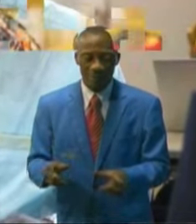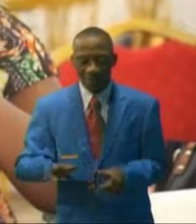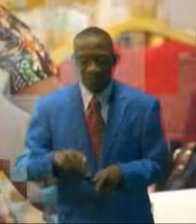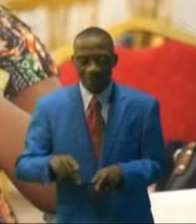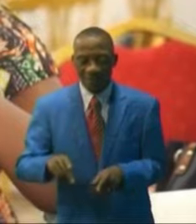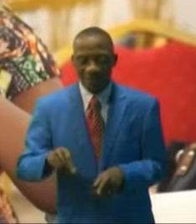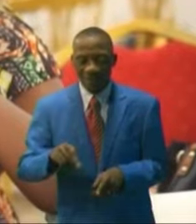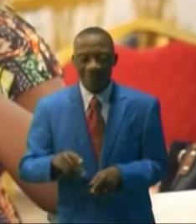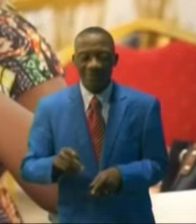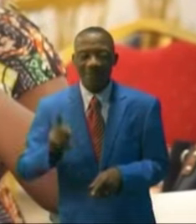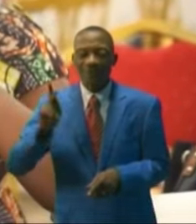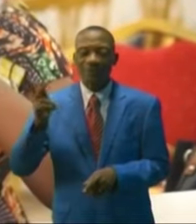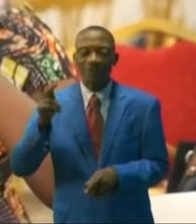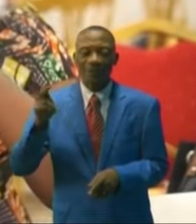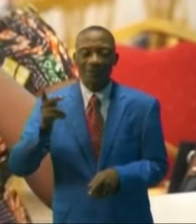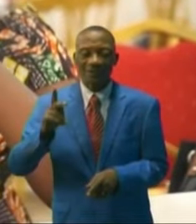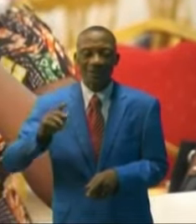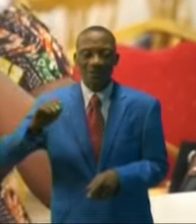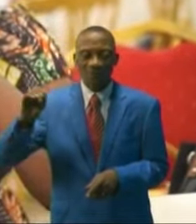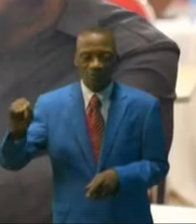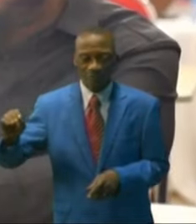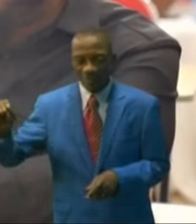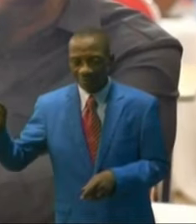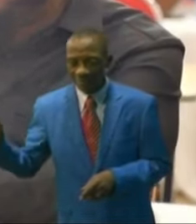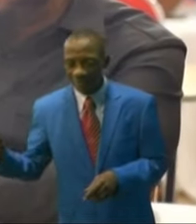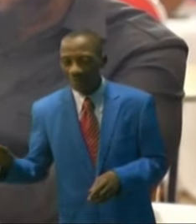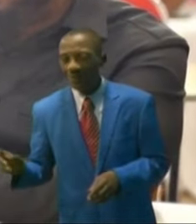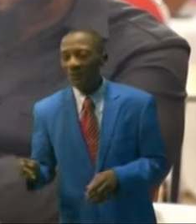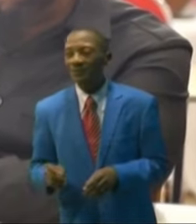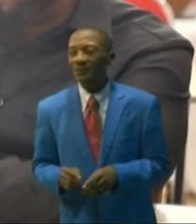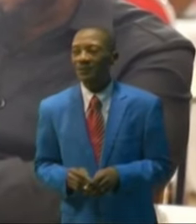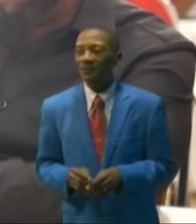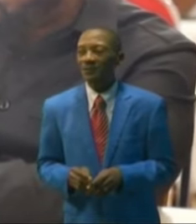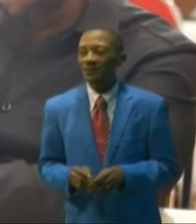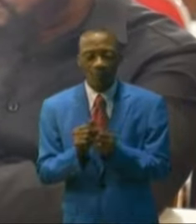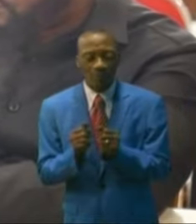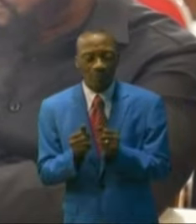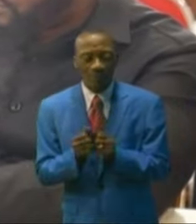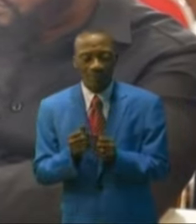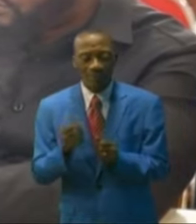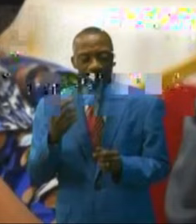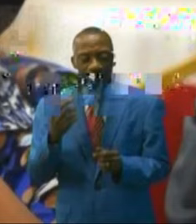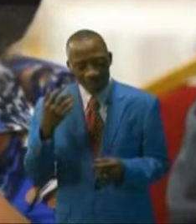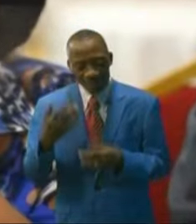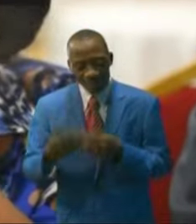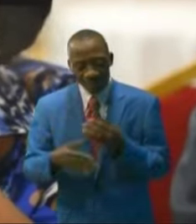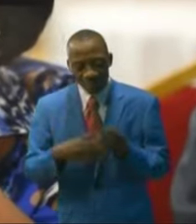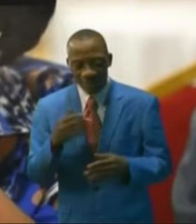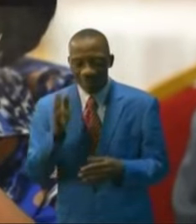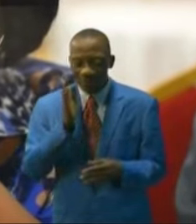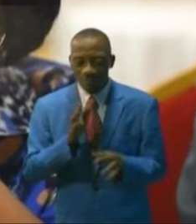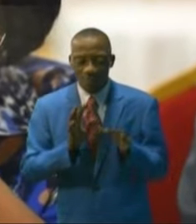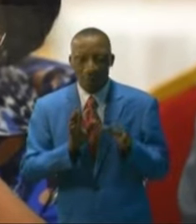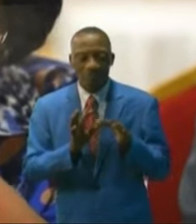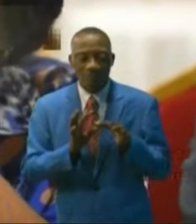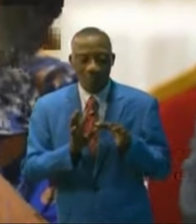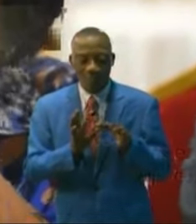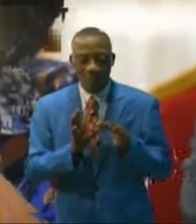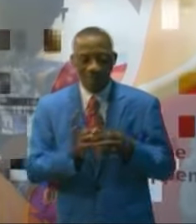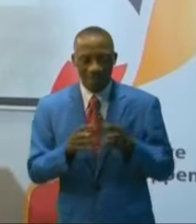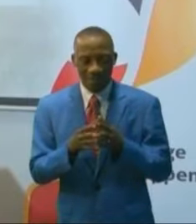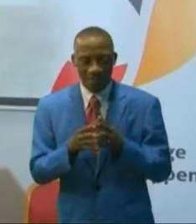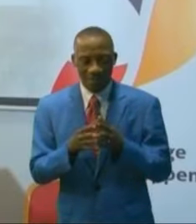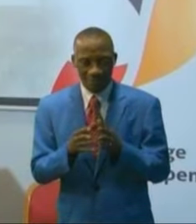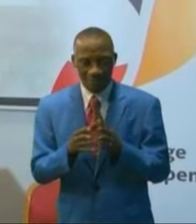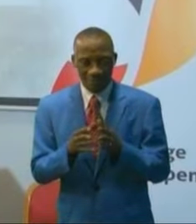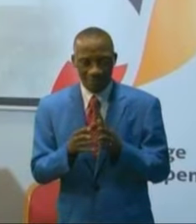et protection sociale » et ont d'ailleurs fait l'objet d'un accord du partenariat entre Nabel et l'ONEM. ça